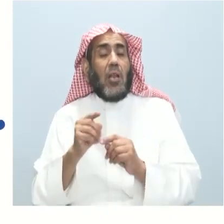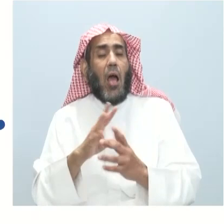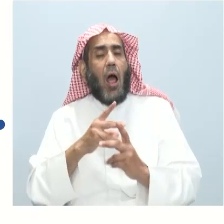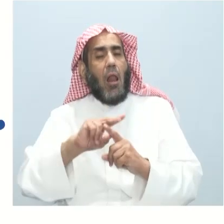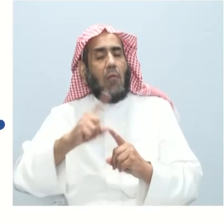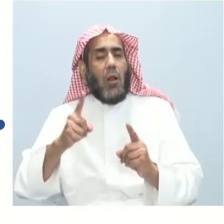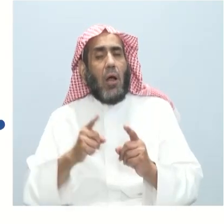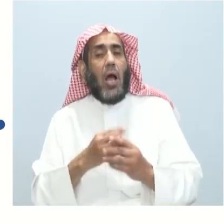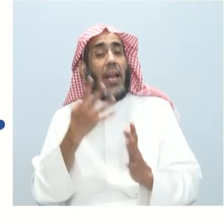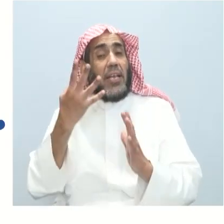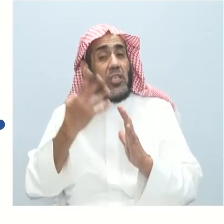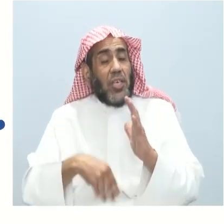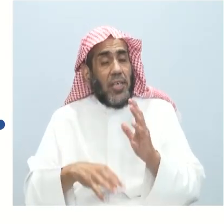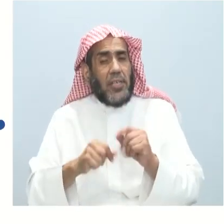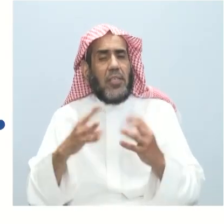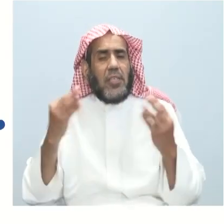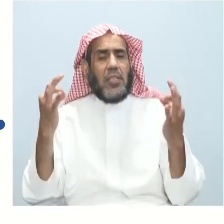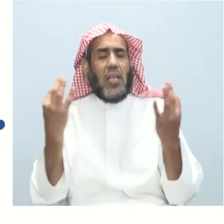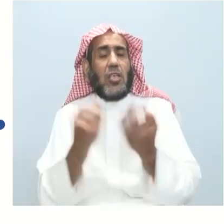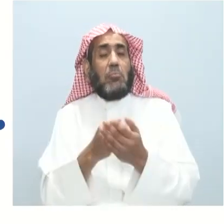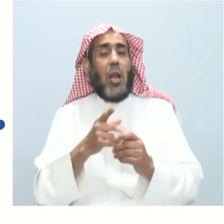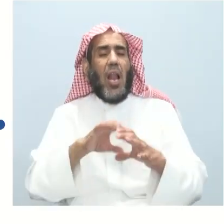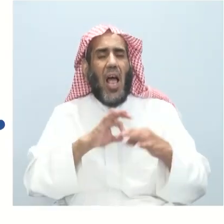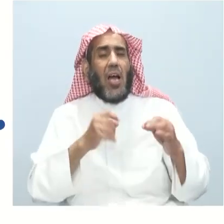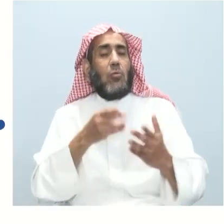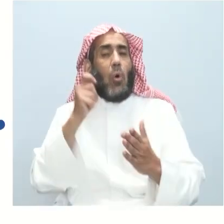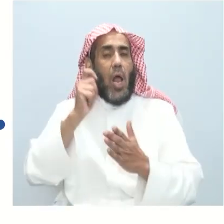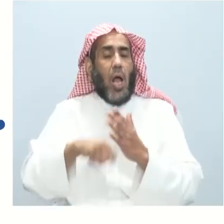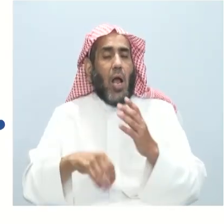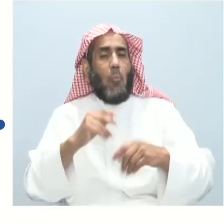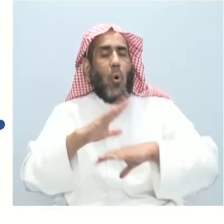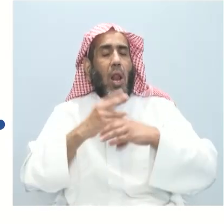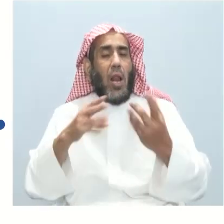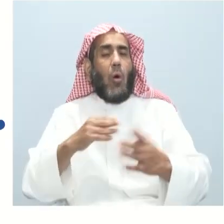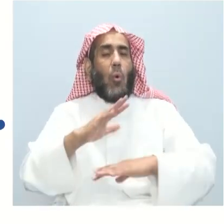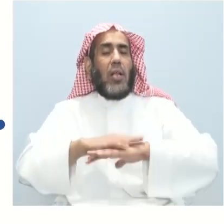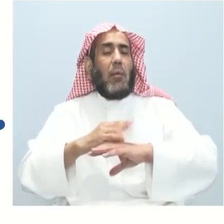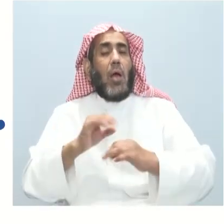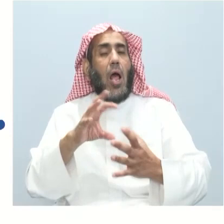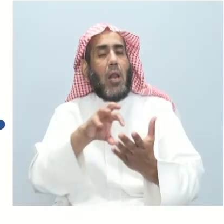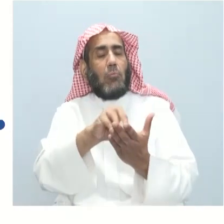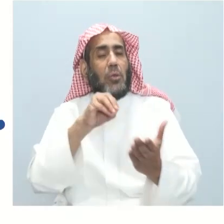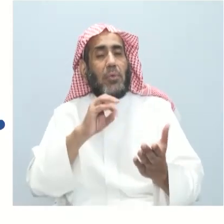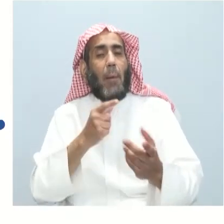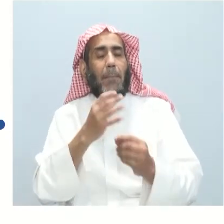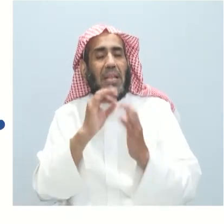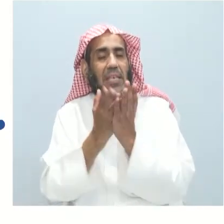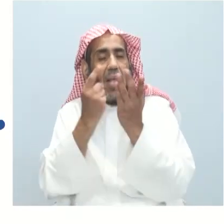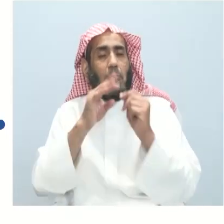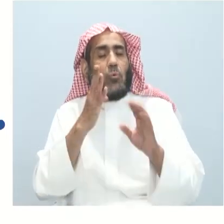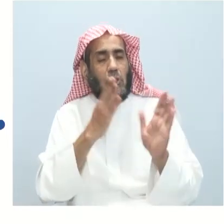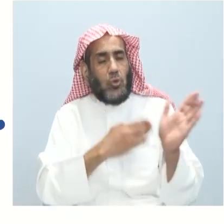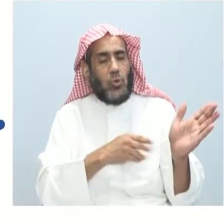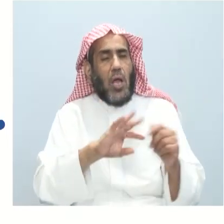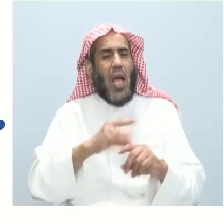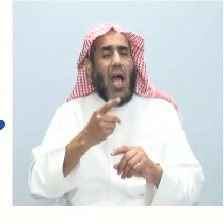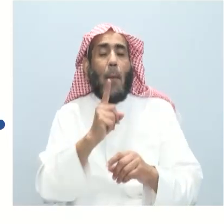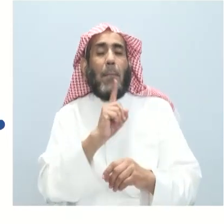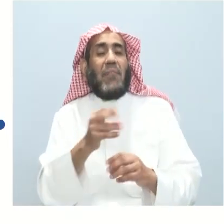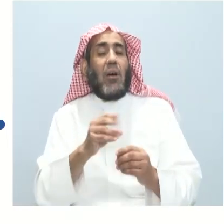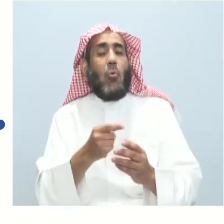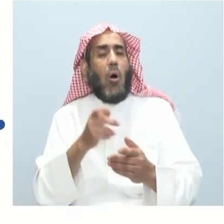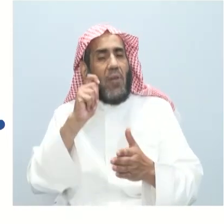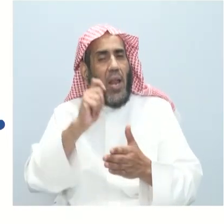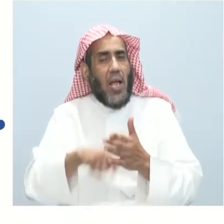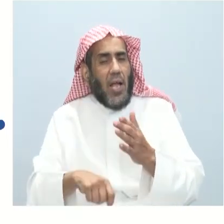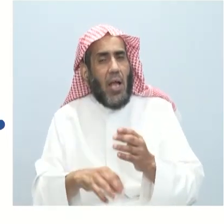الفرق ان الشريعه تشمل العقائد والاحكام والاخلاق والاداب المستمده من الكتاب والسنه اما الفقه فهو